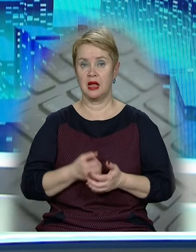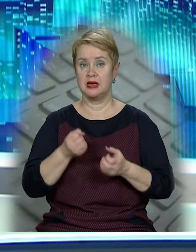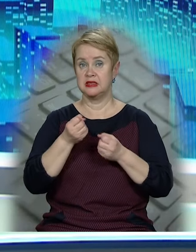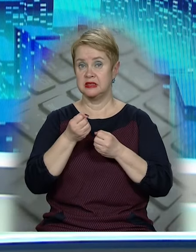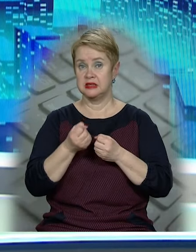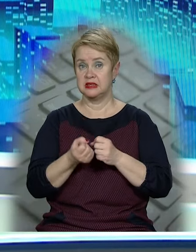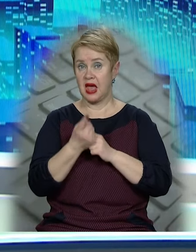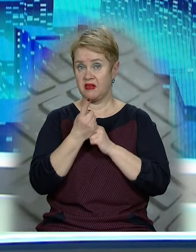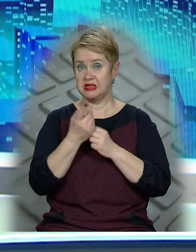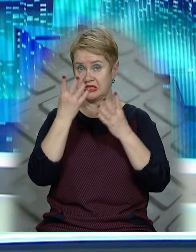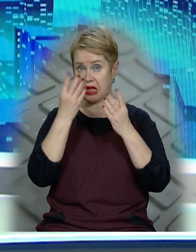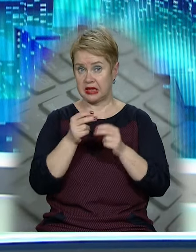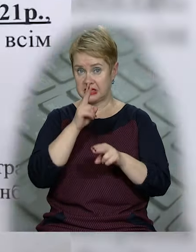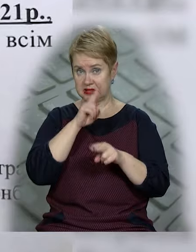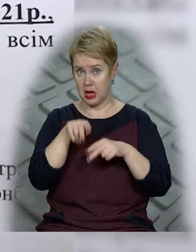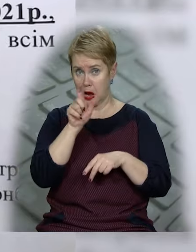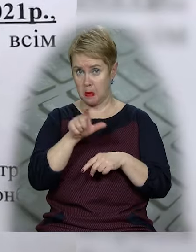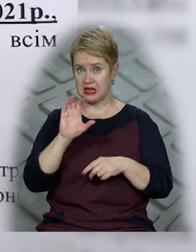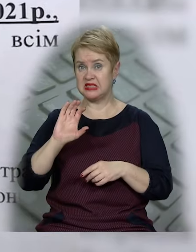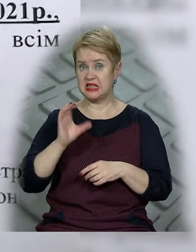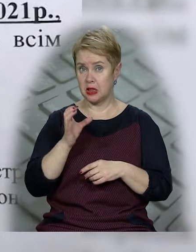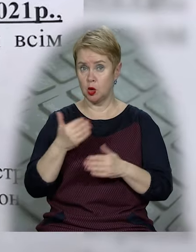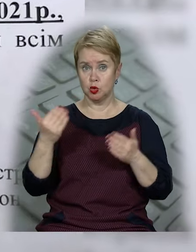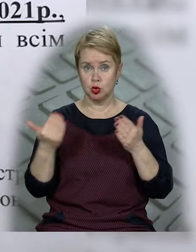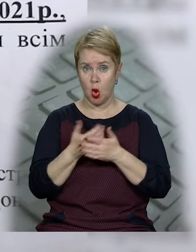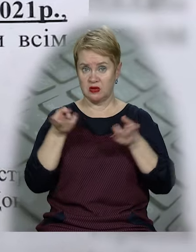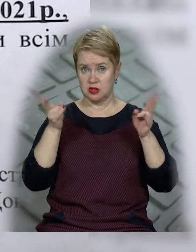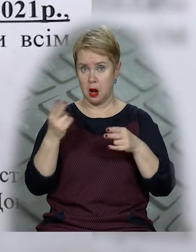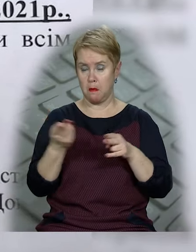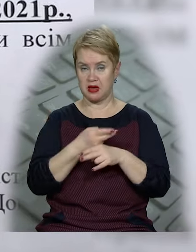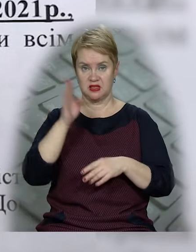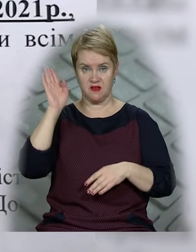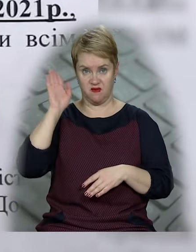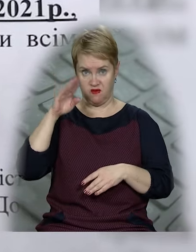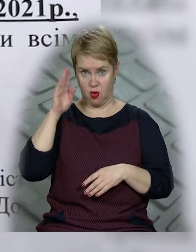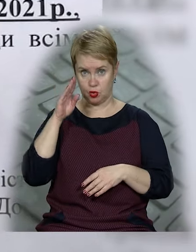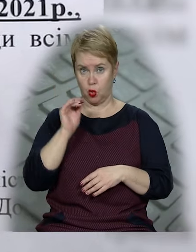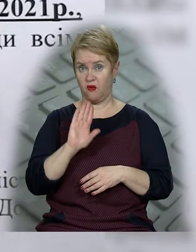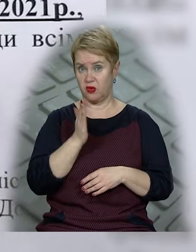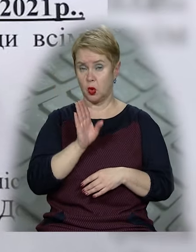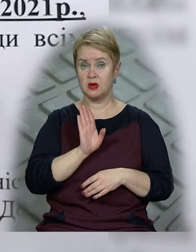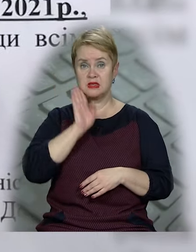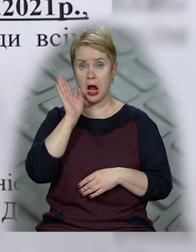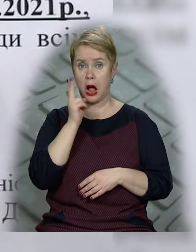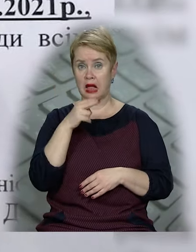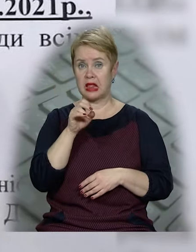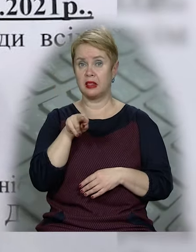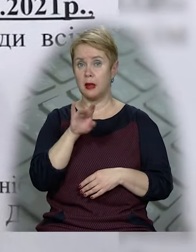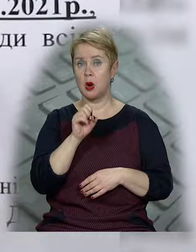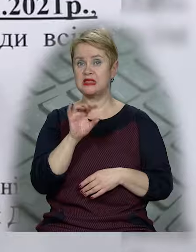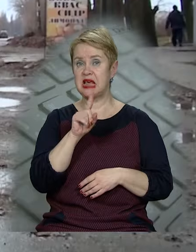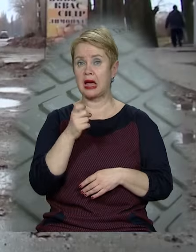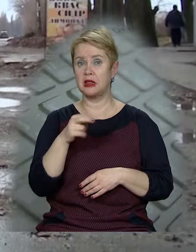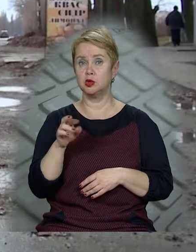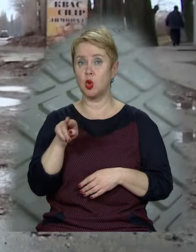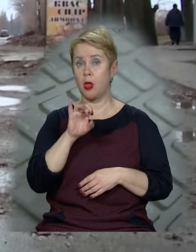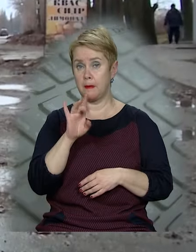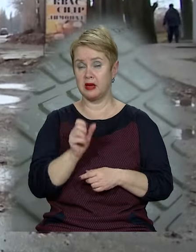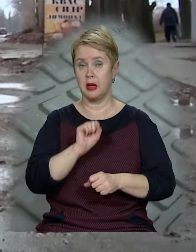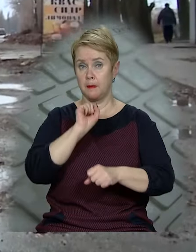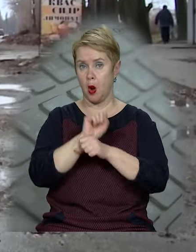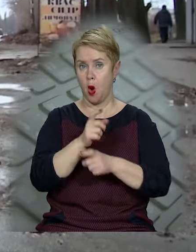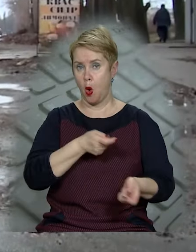З'явилась на день і зникла. Мешканці Синельникового знову залишились без води. У вівторок зранку канал «Дніпро-Західний Донбас» у черговий раз